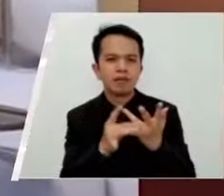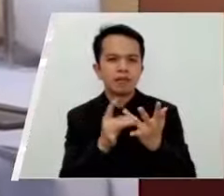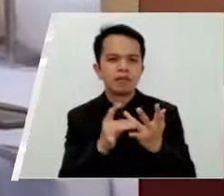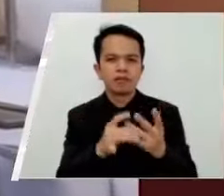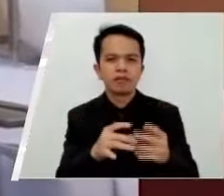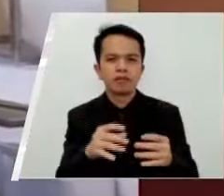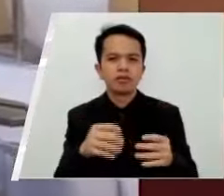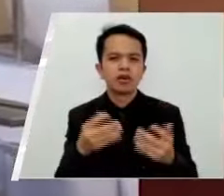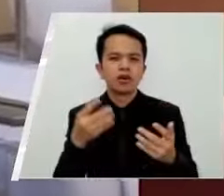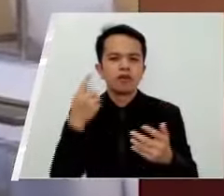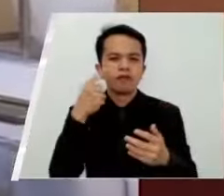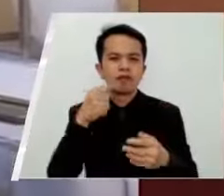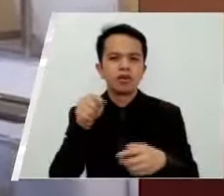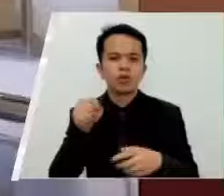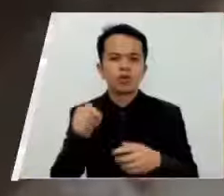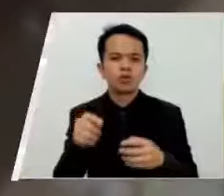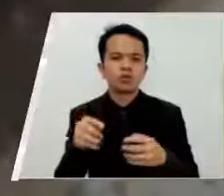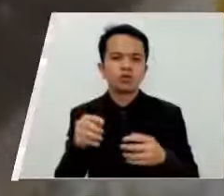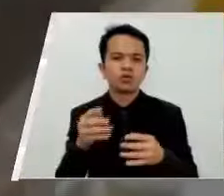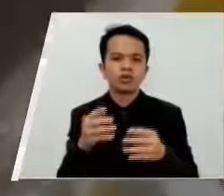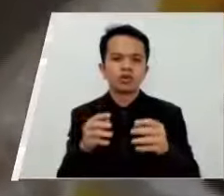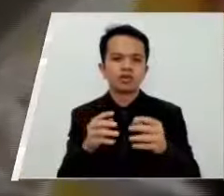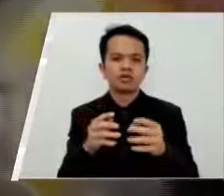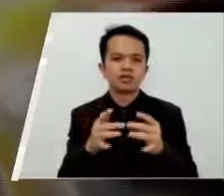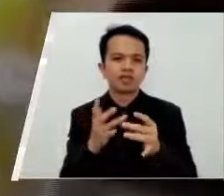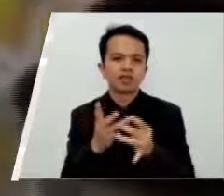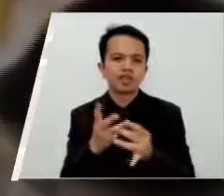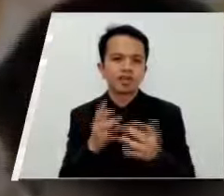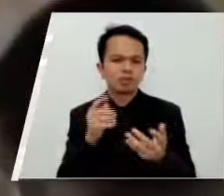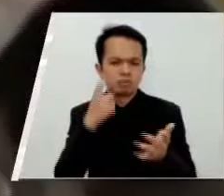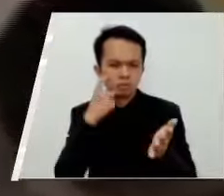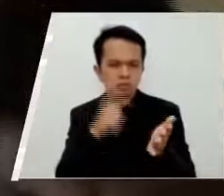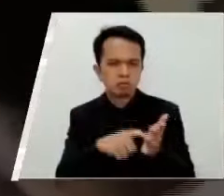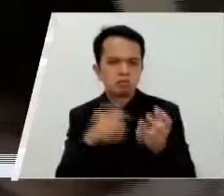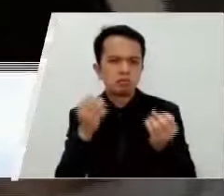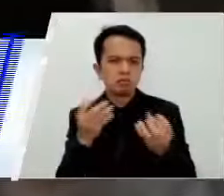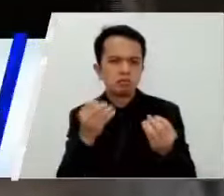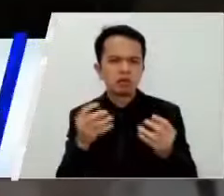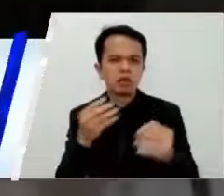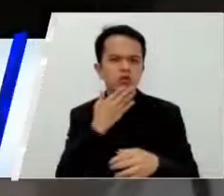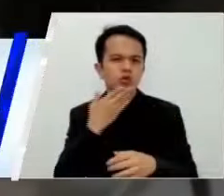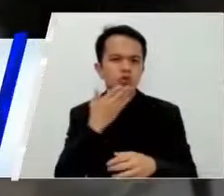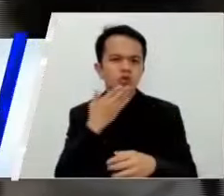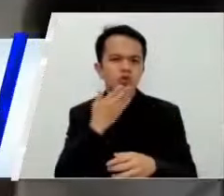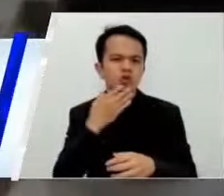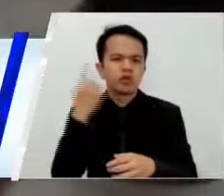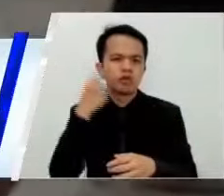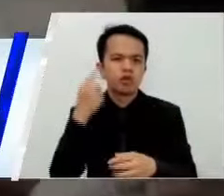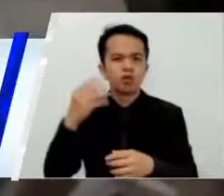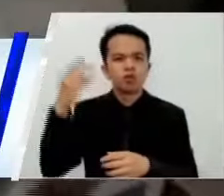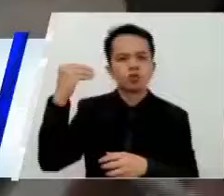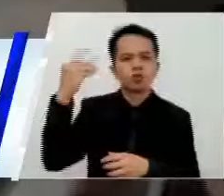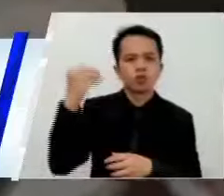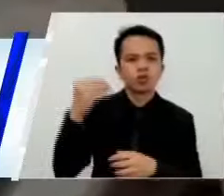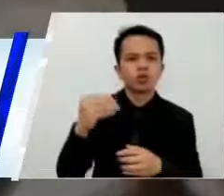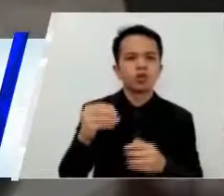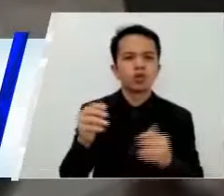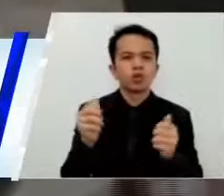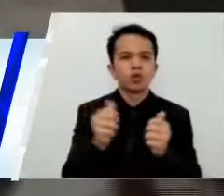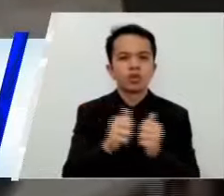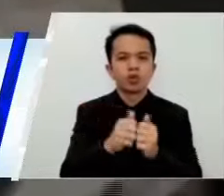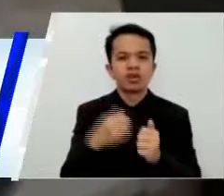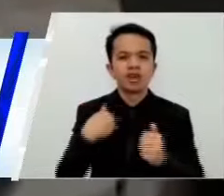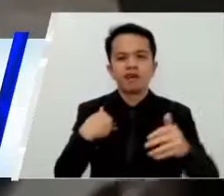index finger. Marami ring nakapansin na extra sweet ang dalawa sa kanilang pa-selfie with matching akbay